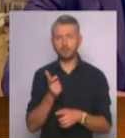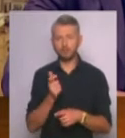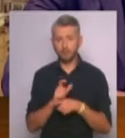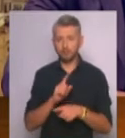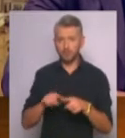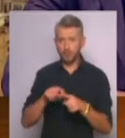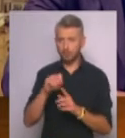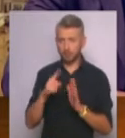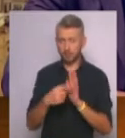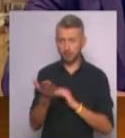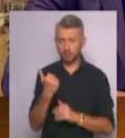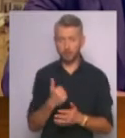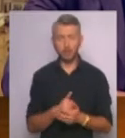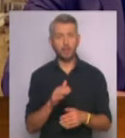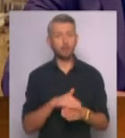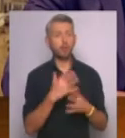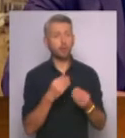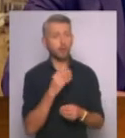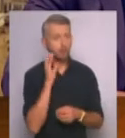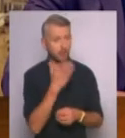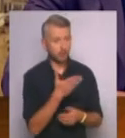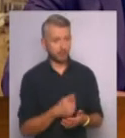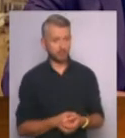запитання. Доброго дня, добрий день. Вас.